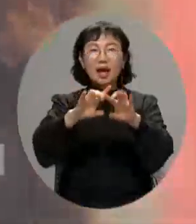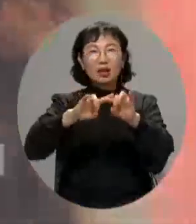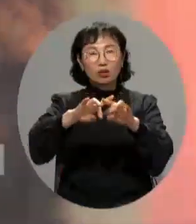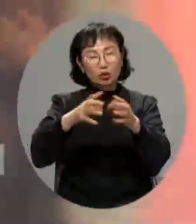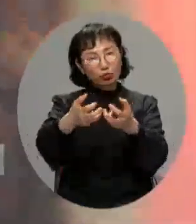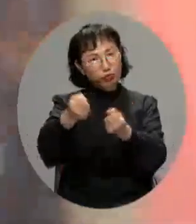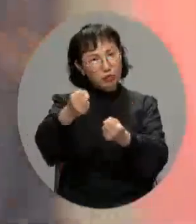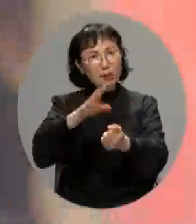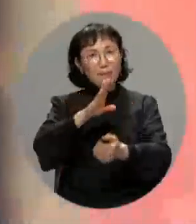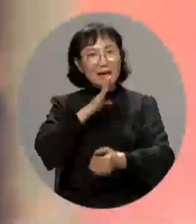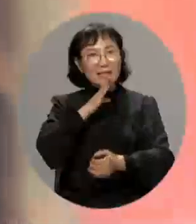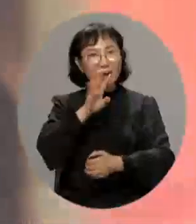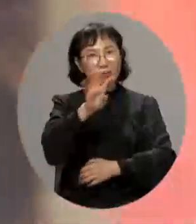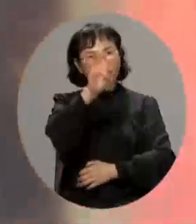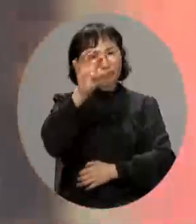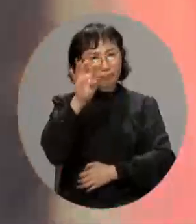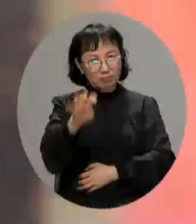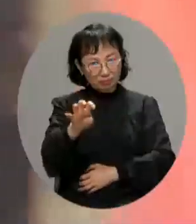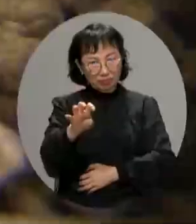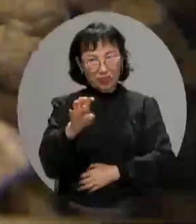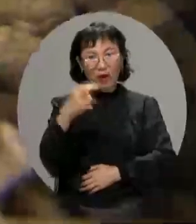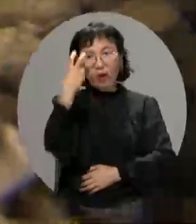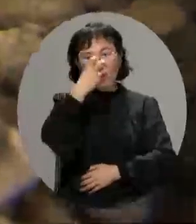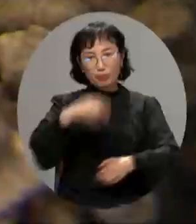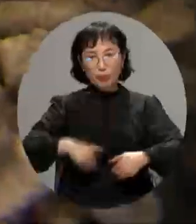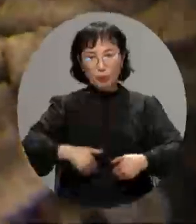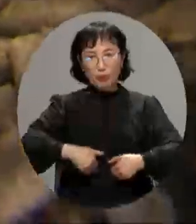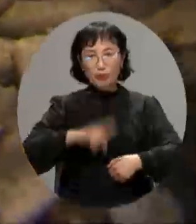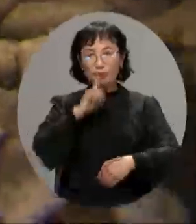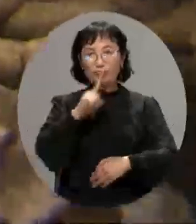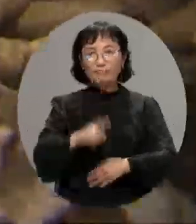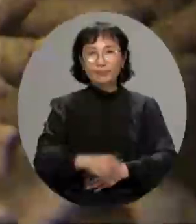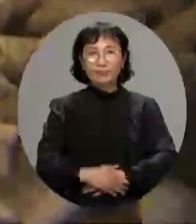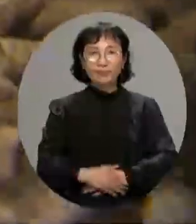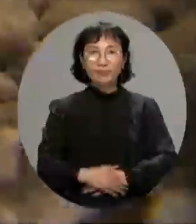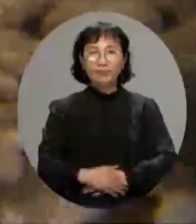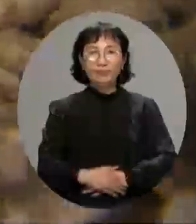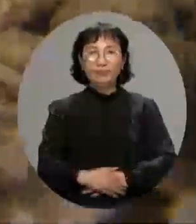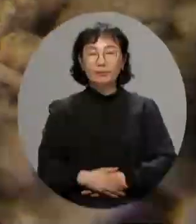맞는지 재검토가 시급해 보입니다. MBC 뉴스 전재용입니다.